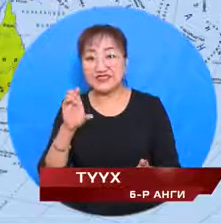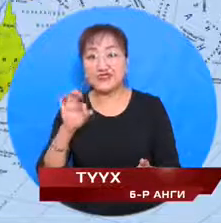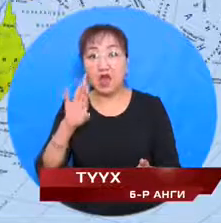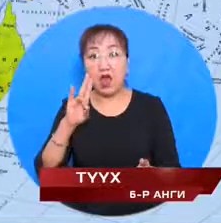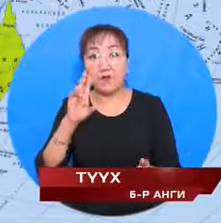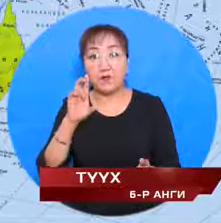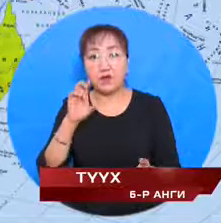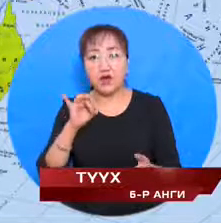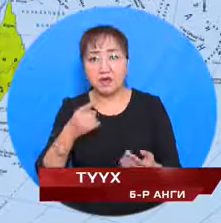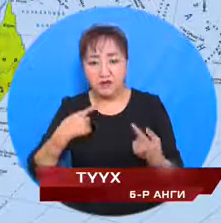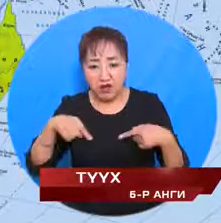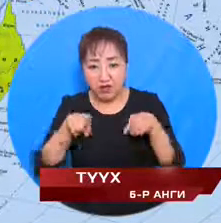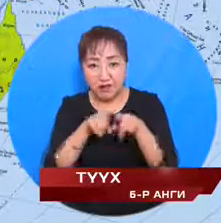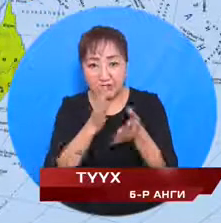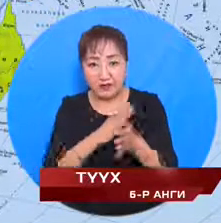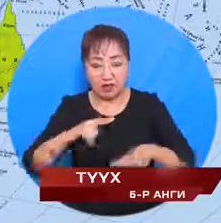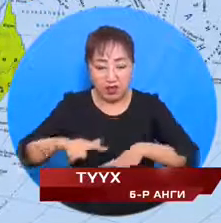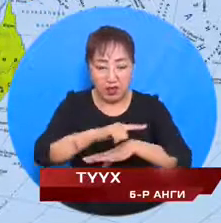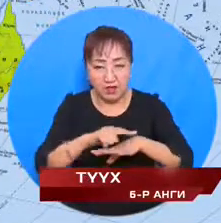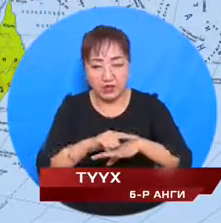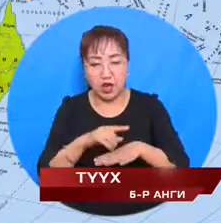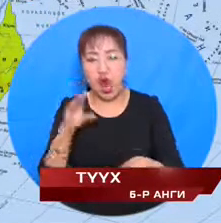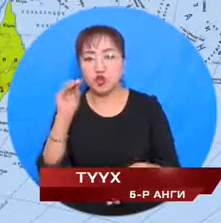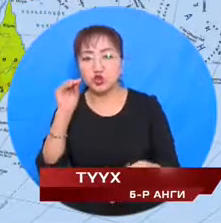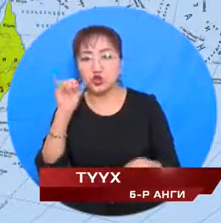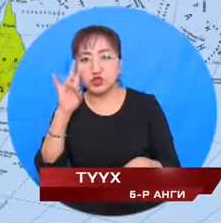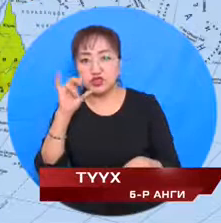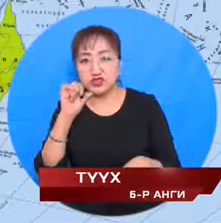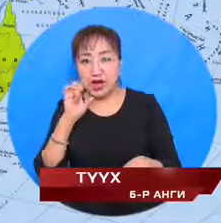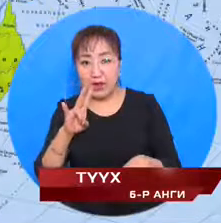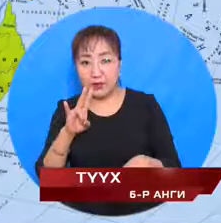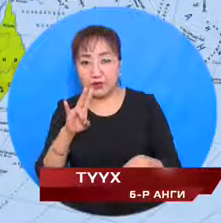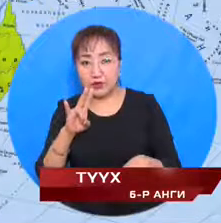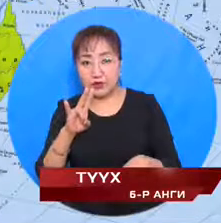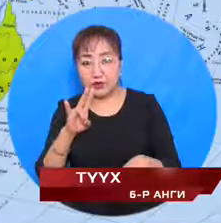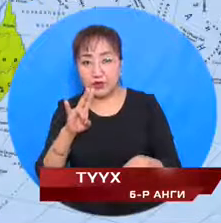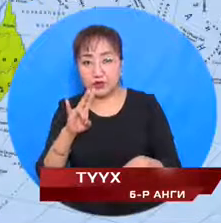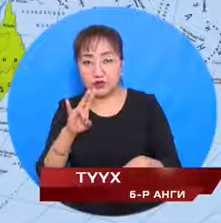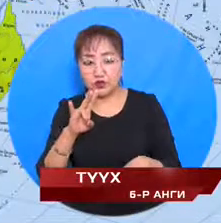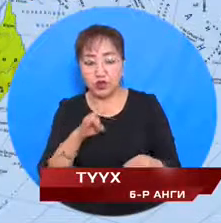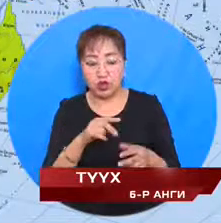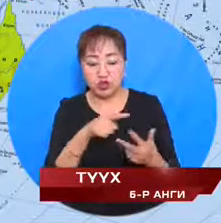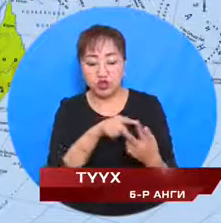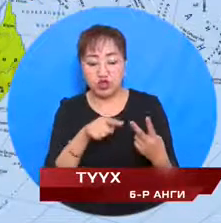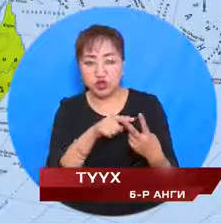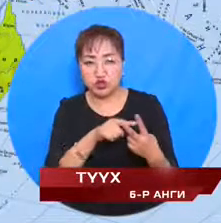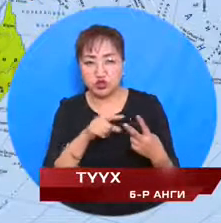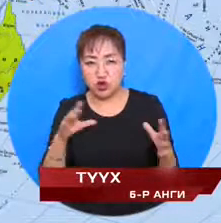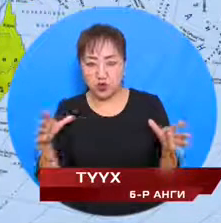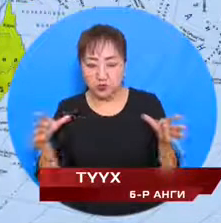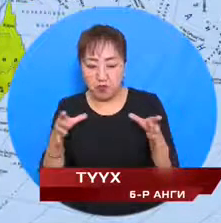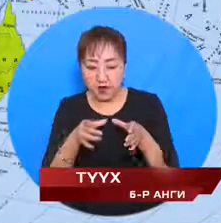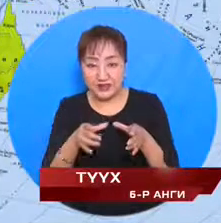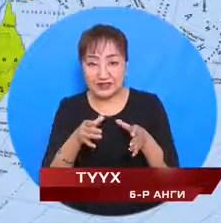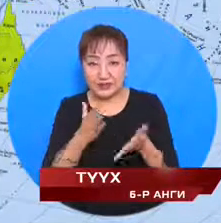За эндээс Жужааны газар нутгийн байршил бол өмнөх хоёр улсаас хамбал хэм хэмжээний хувьд бол арай багасан байгаа нь харагдаж байгаа.